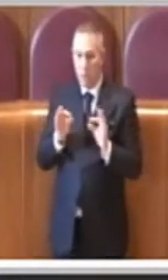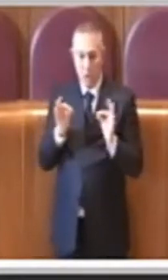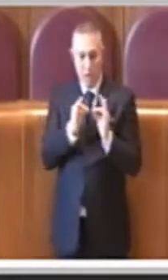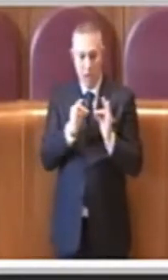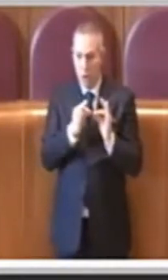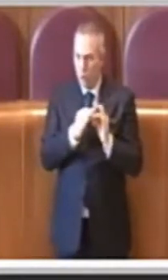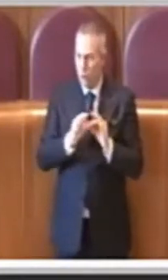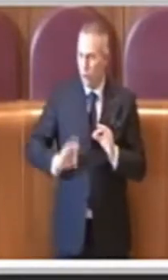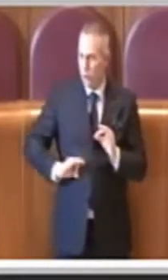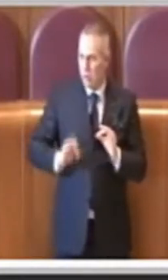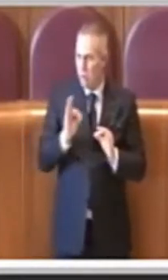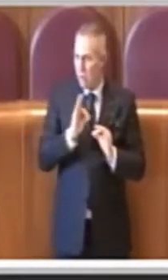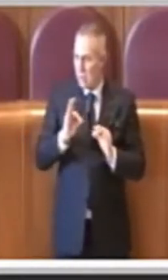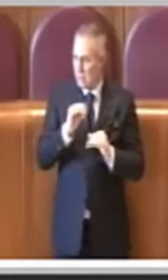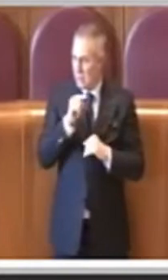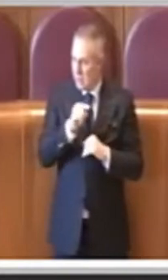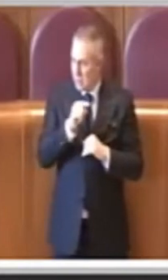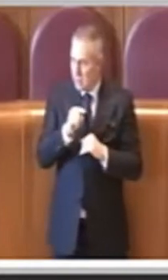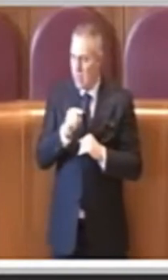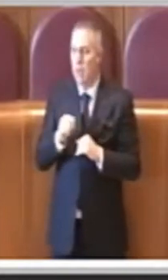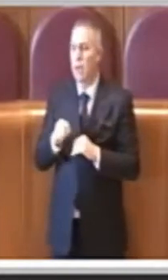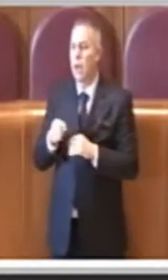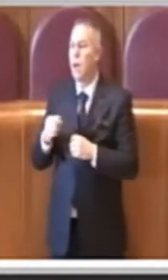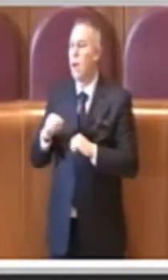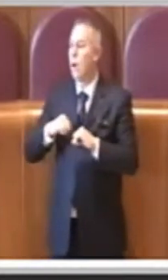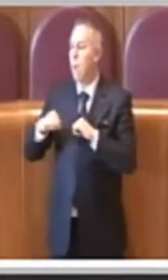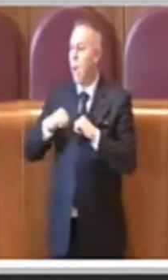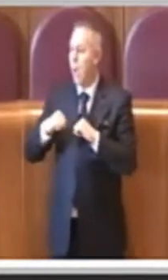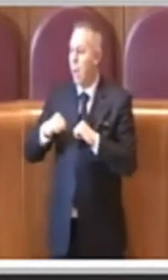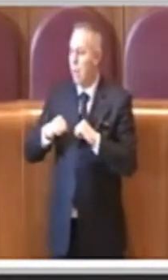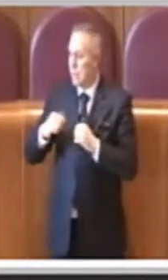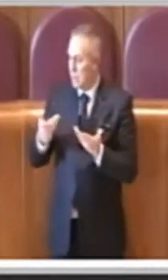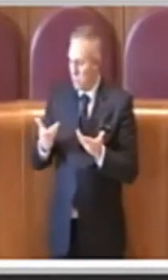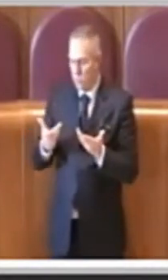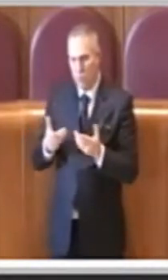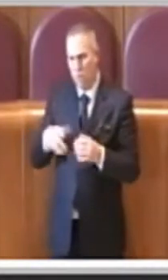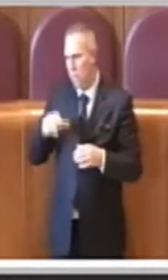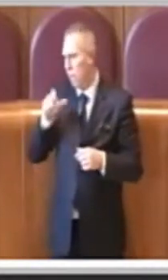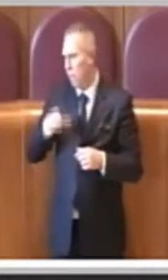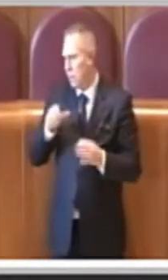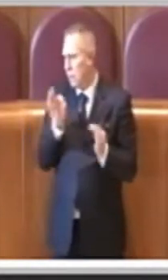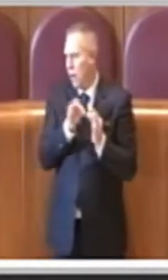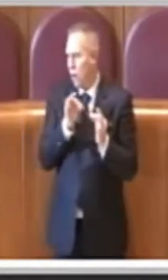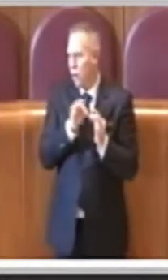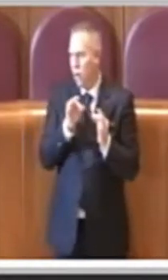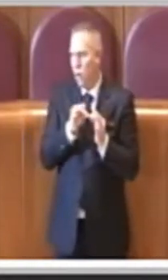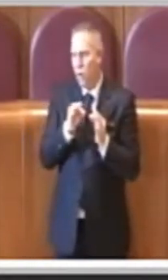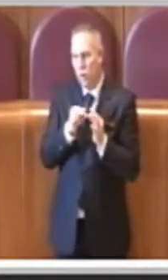dall'onorevole Fassina, l'amministrazione ovviamente non può che essere favorevole, concorde